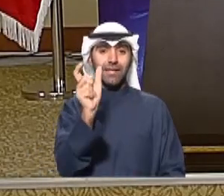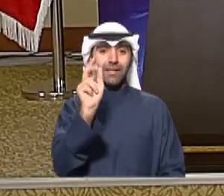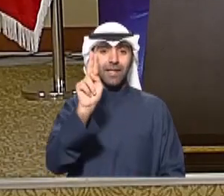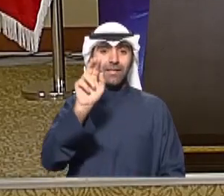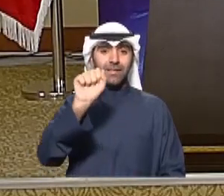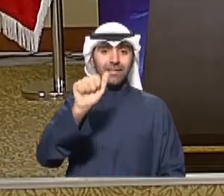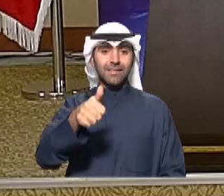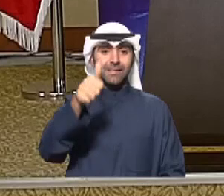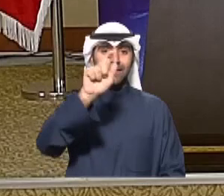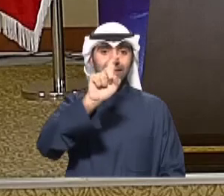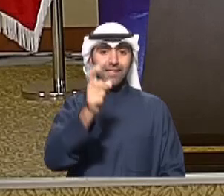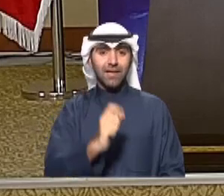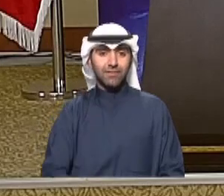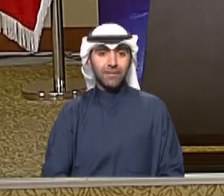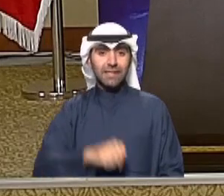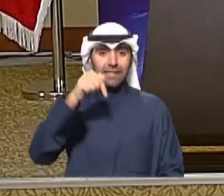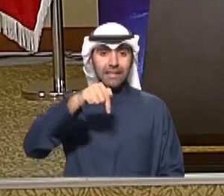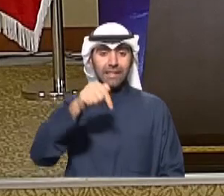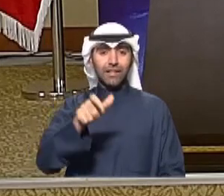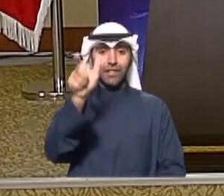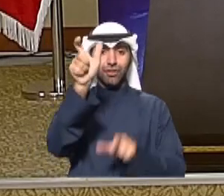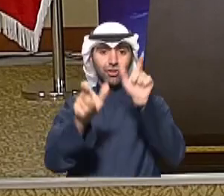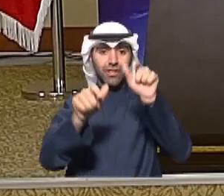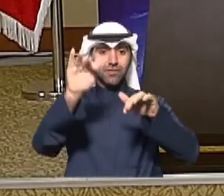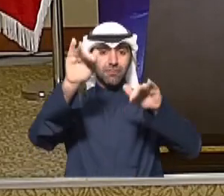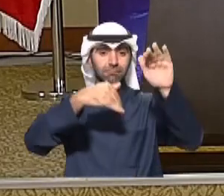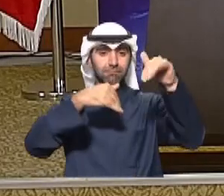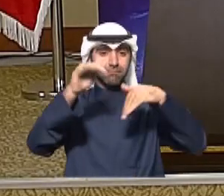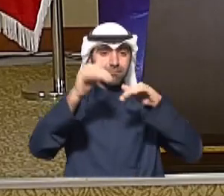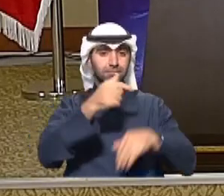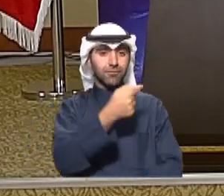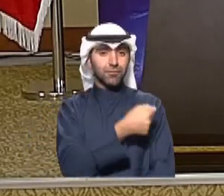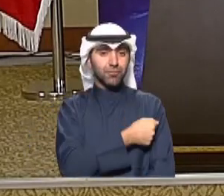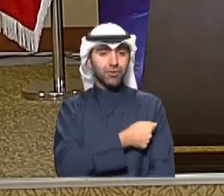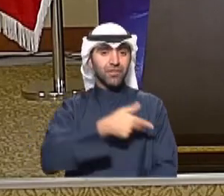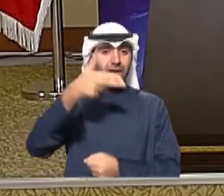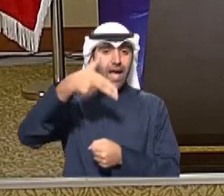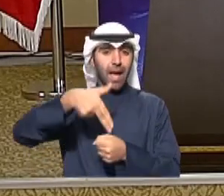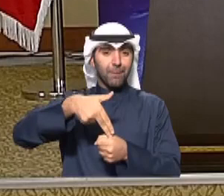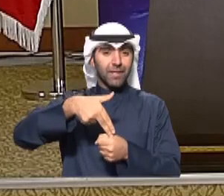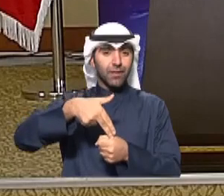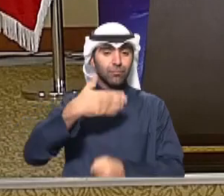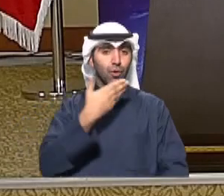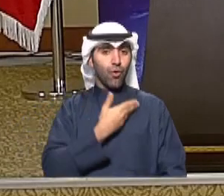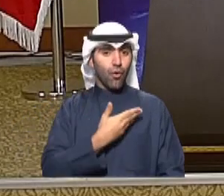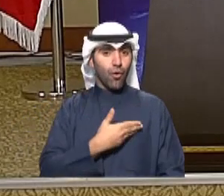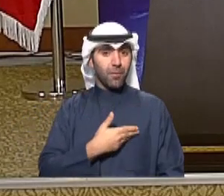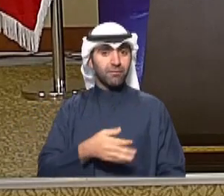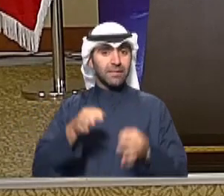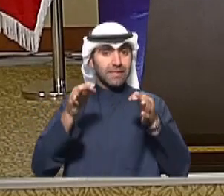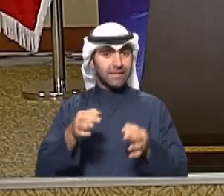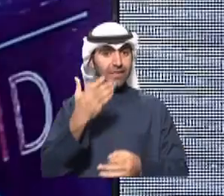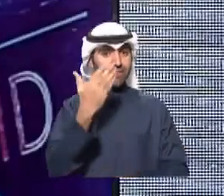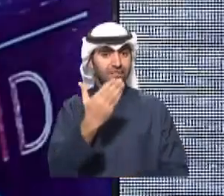في القطاع النفطي بعد انطلاق هذه الحملة في مستشفى الأحمدي التابع لشركة نفط الكويت؟ طبعا مثل ما قبل شوي